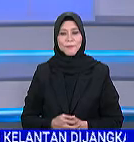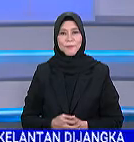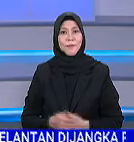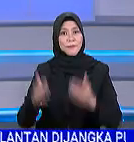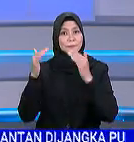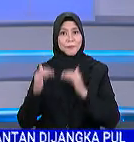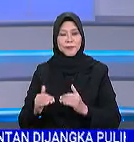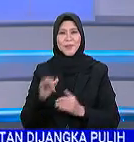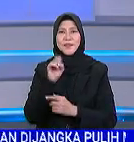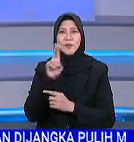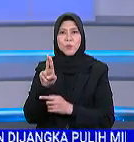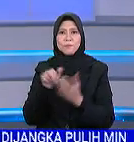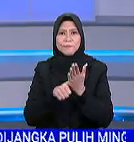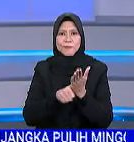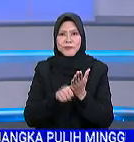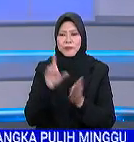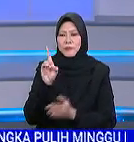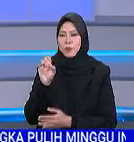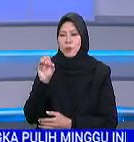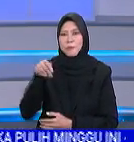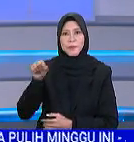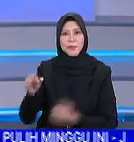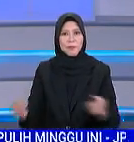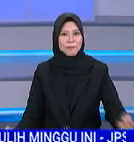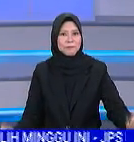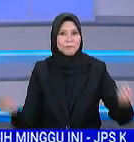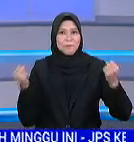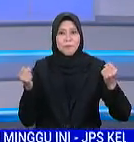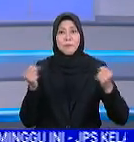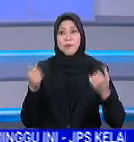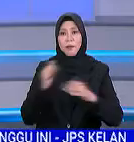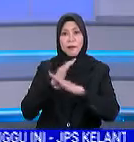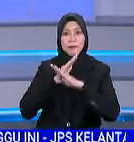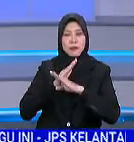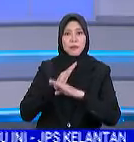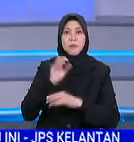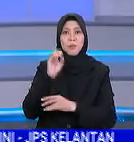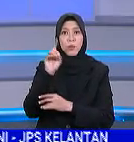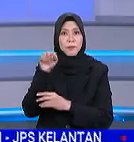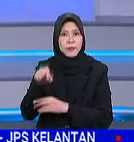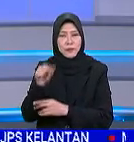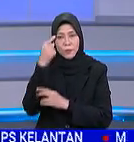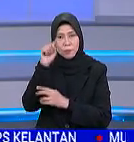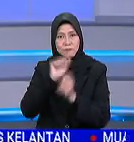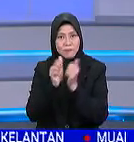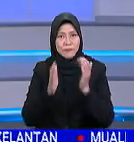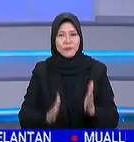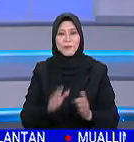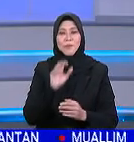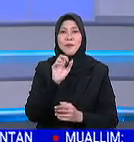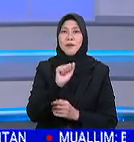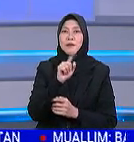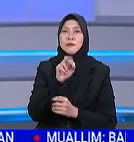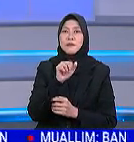Ini pula berkenaan isu doping dua atlet angkat berat. Panel pendengaran anti-doping Malaysia memutuskan bahawa atlet angkat berat Muhammad